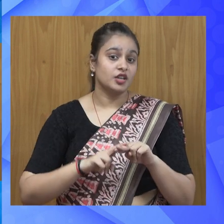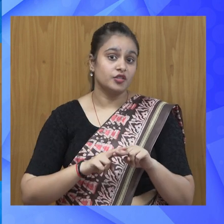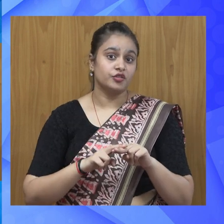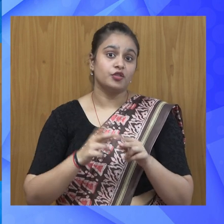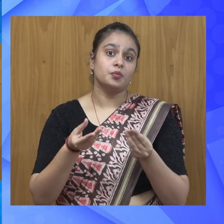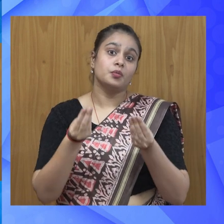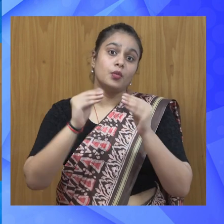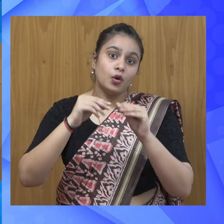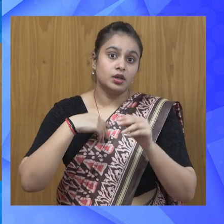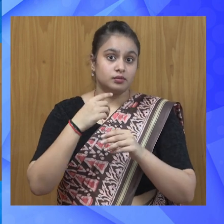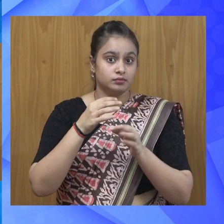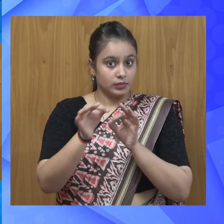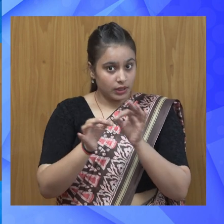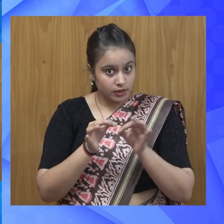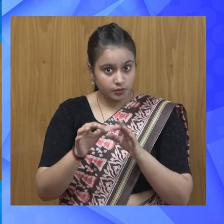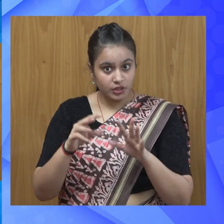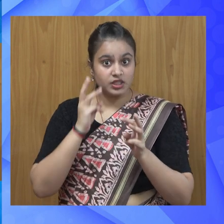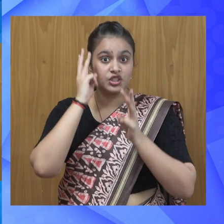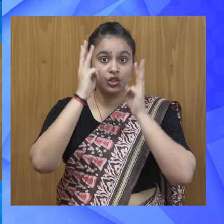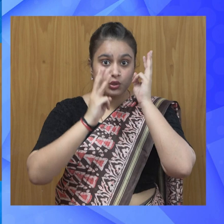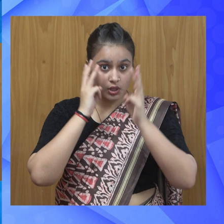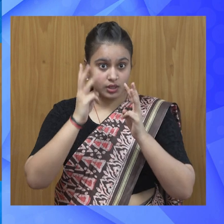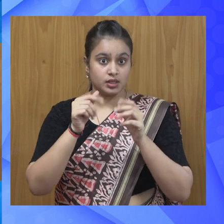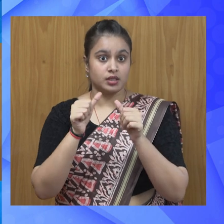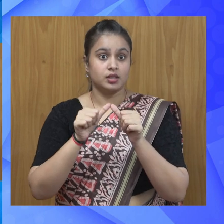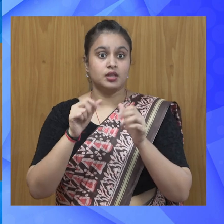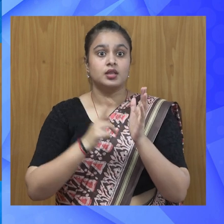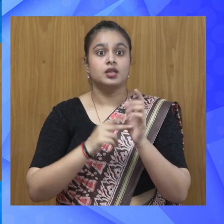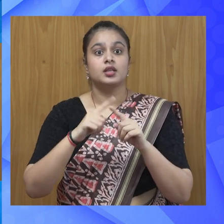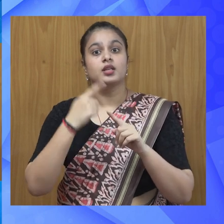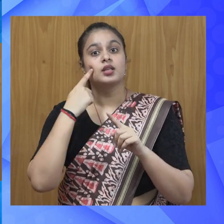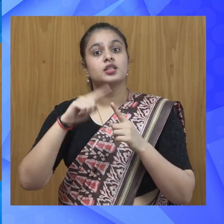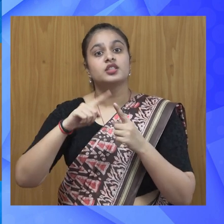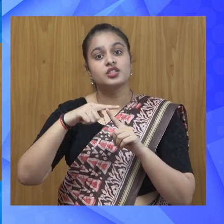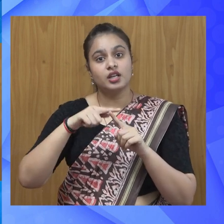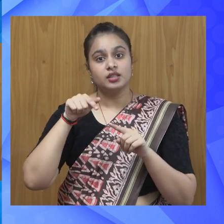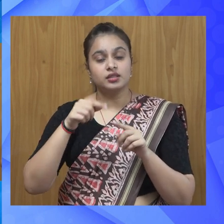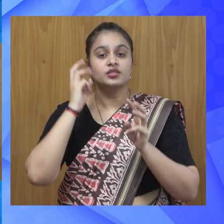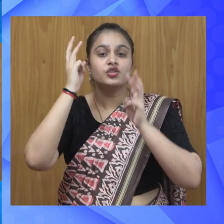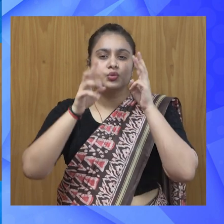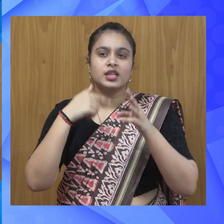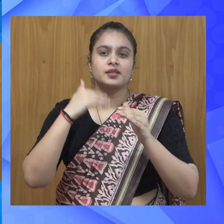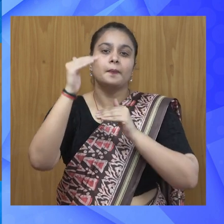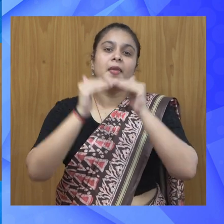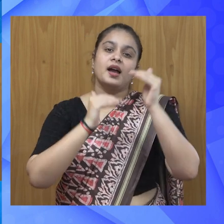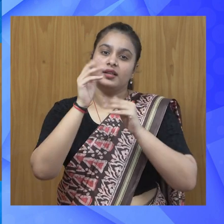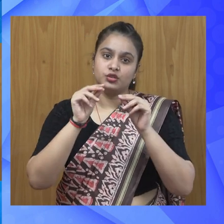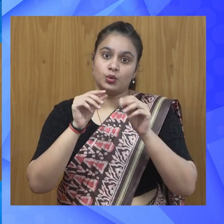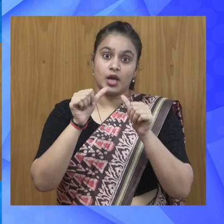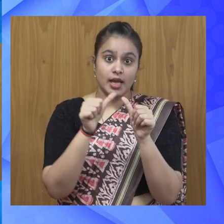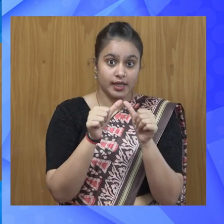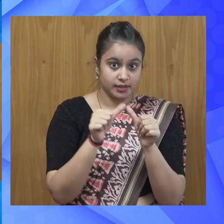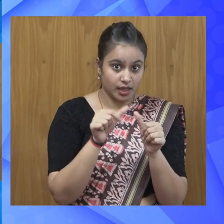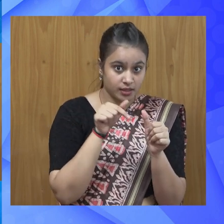समझें, तो मतलब स्ट्रेस और एंजाइटी, स्ट्रेस तो एक प्रकार का इंबैलेंस है, जैसे पहले बताया, एंजाइटी